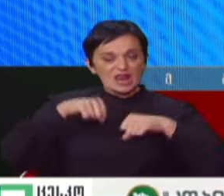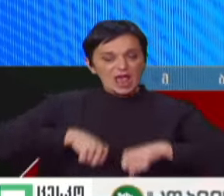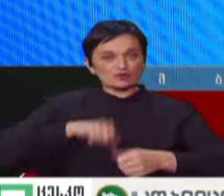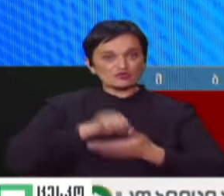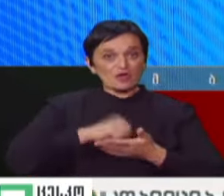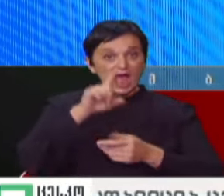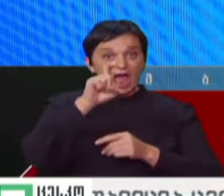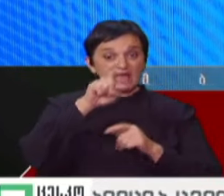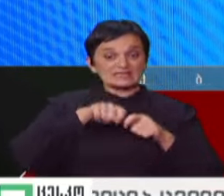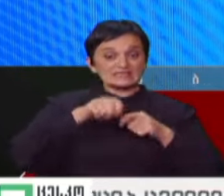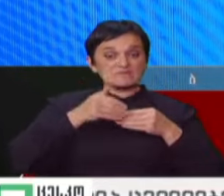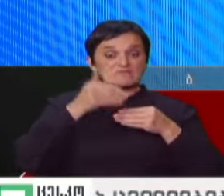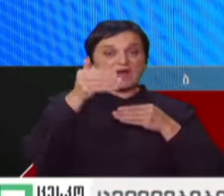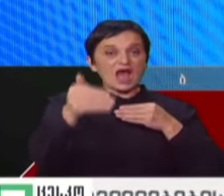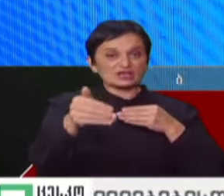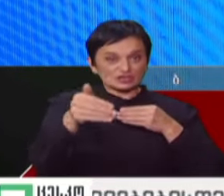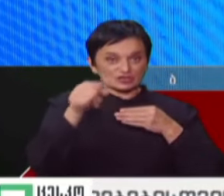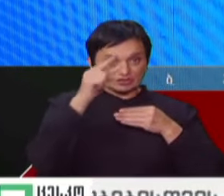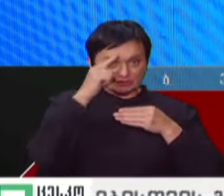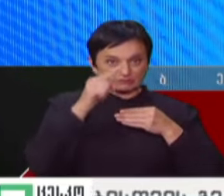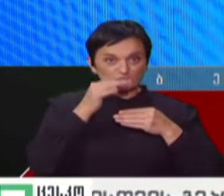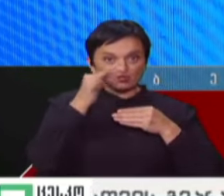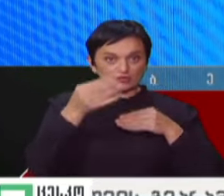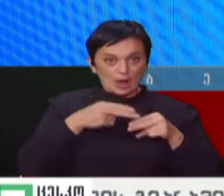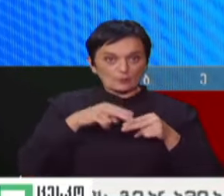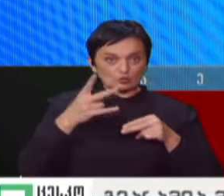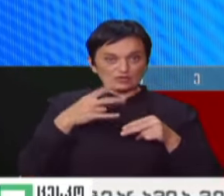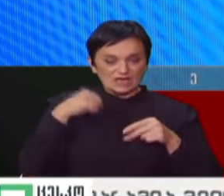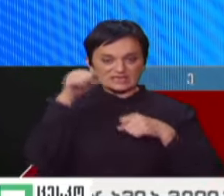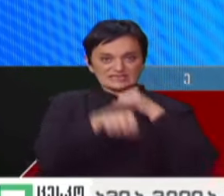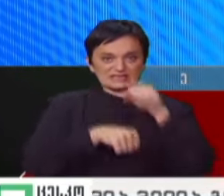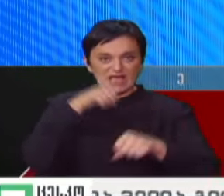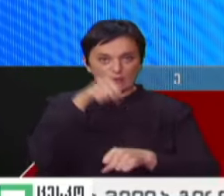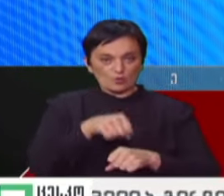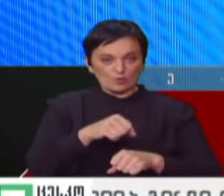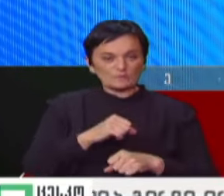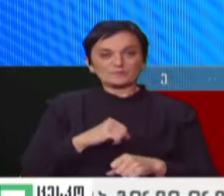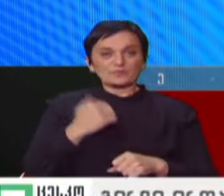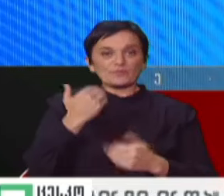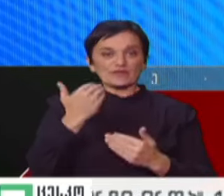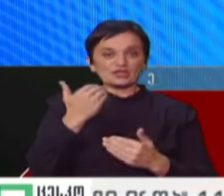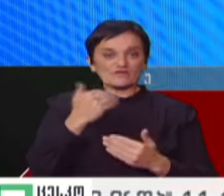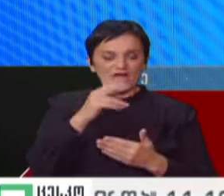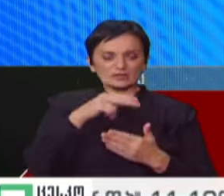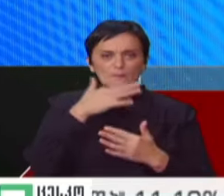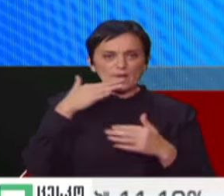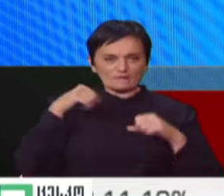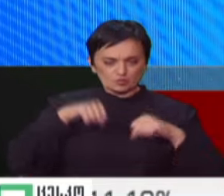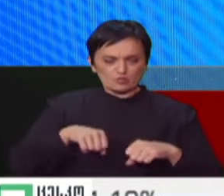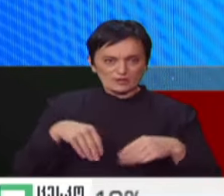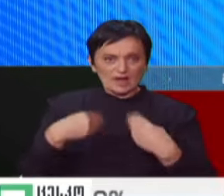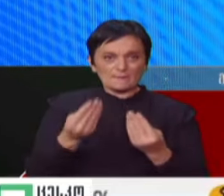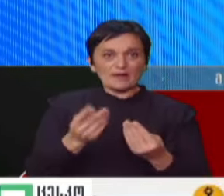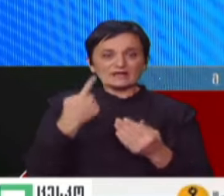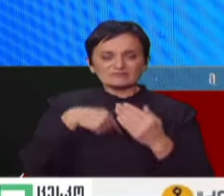რომ 100 მეტრის შიგნით გახარ უნდა უთხრათ და ეს ამიტომ უნდა ცემა უნდა უთხრა ალბათ. თქვენი აკრედიტაციები ბევრის უფლებას გაძლევთ.